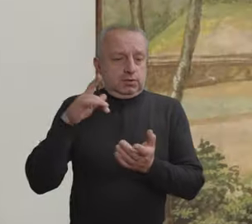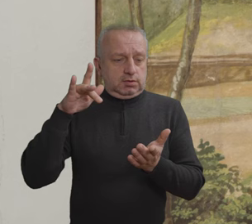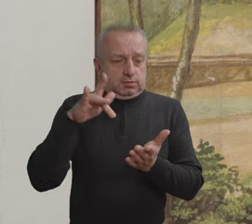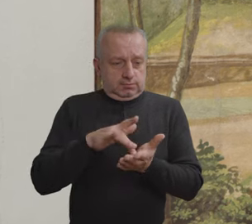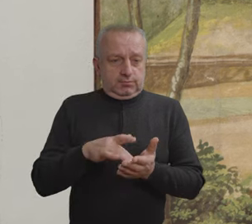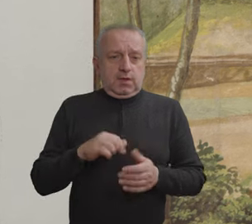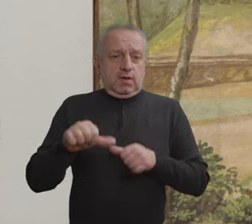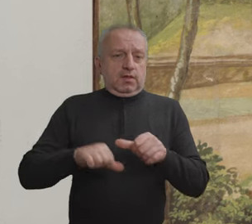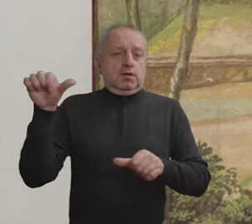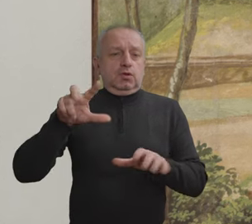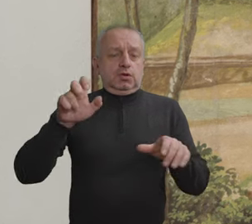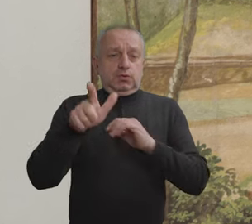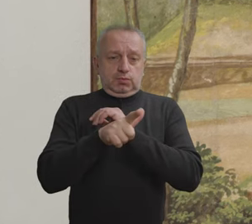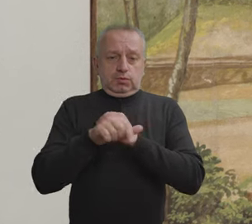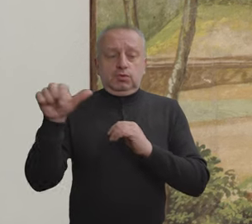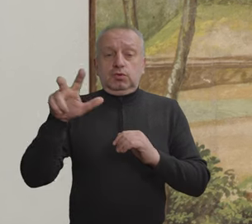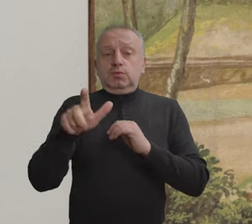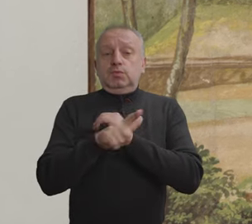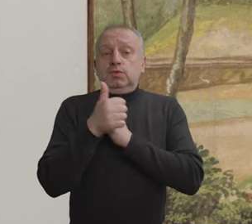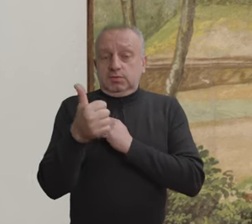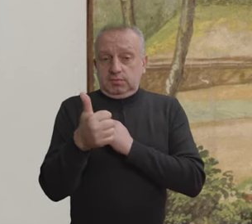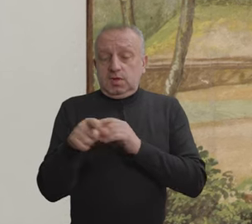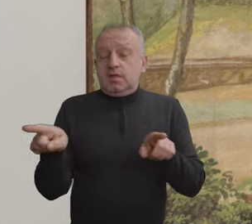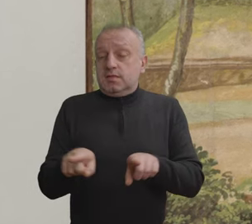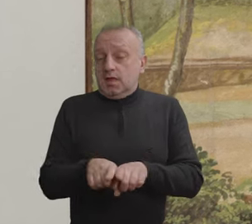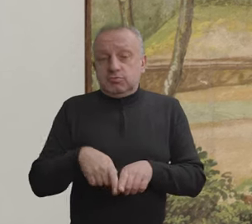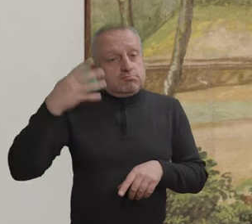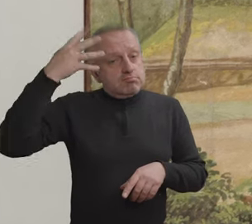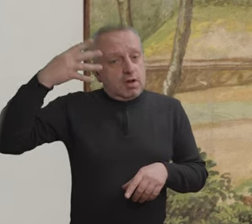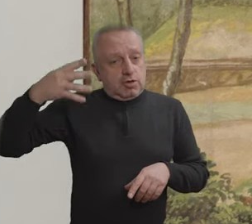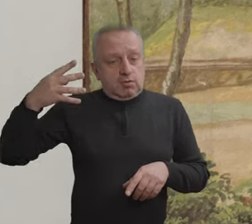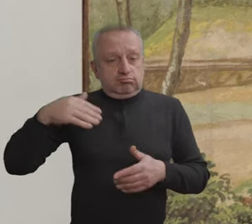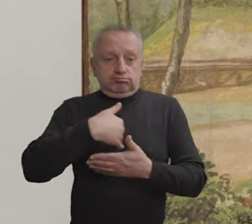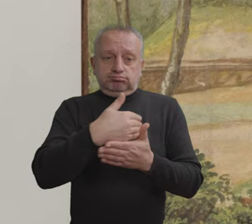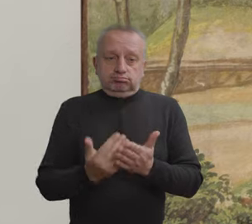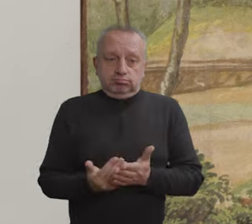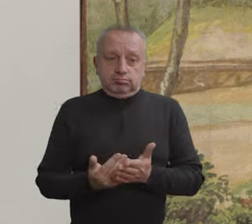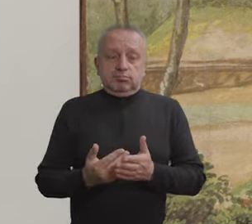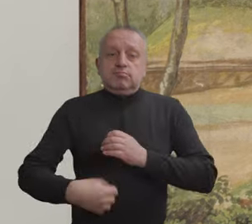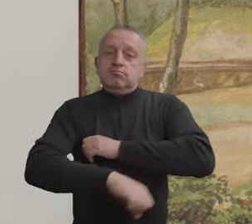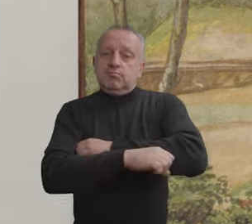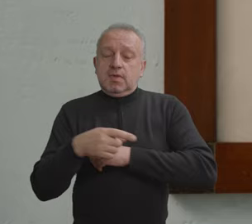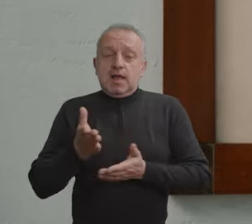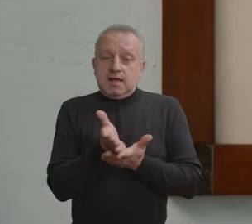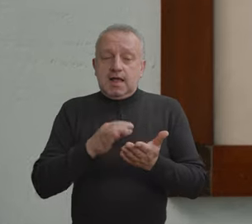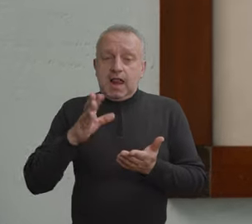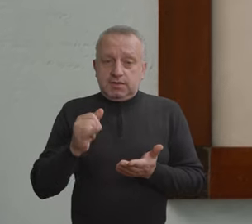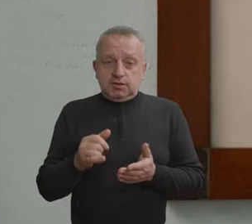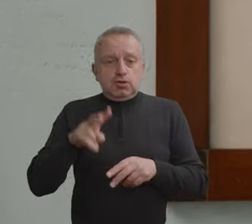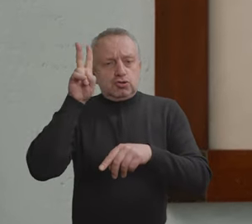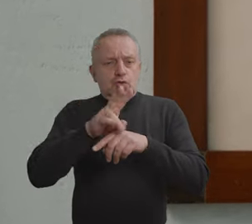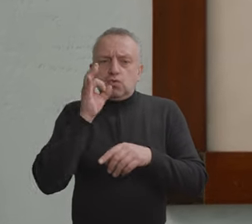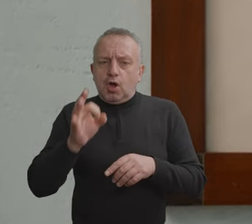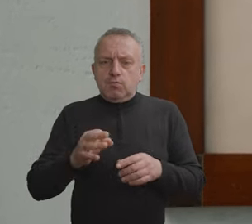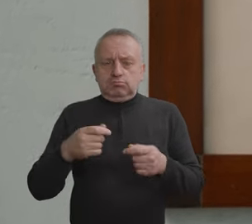1870-1871. Oprócz tego był marszałkiem Sejmu Krajowego we Lwowie, był członkiem Izby Panów Rady Państwa w